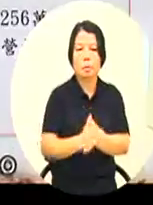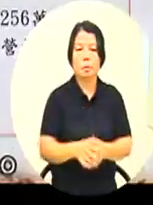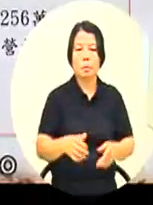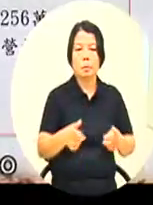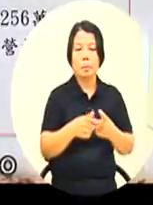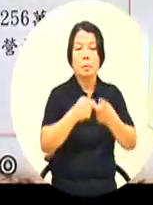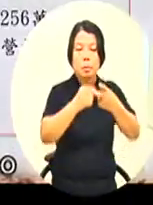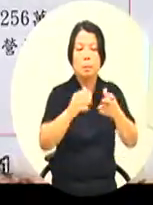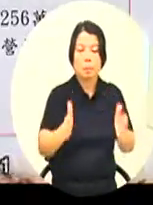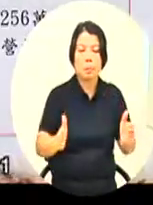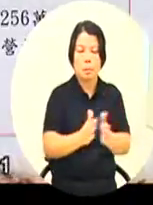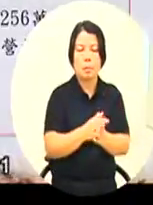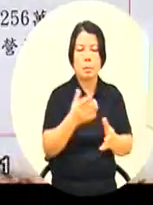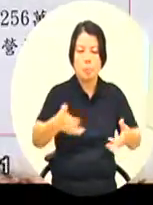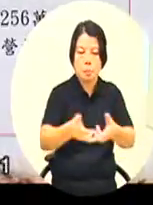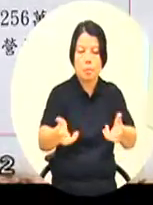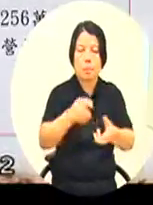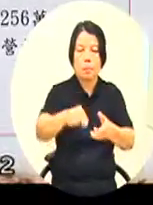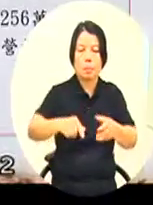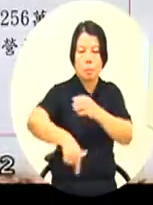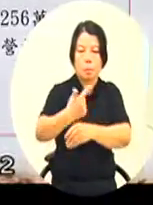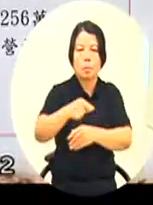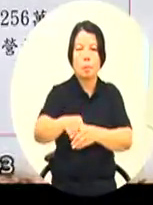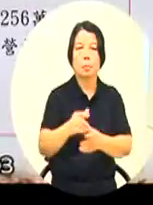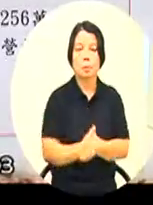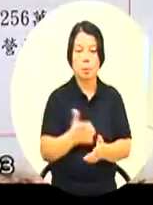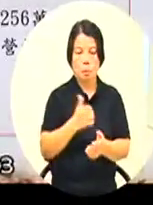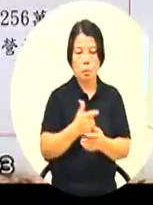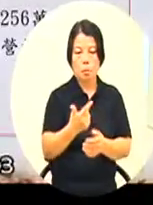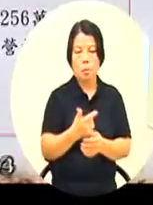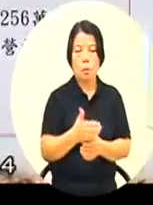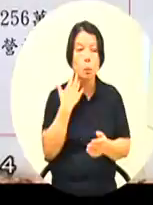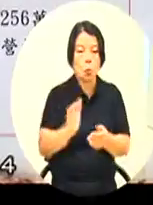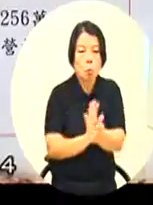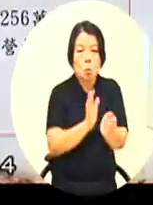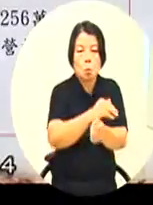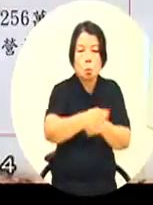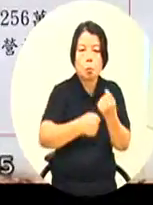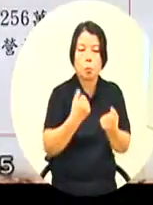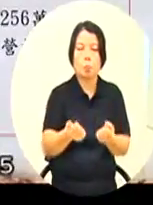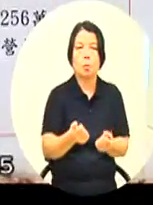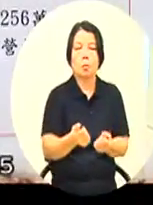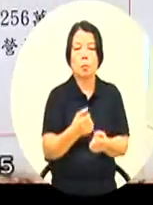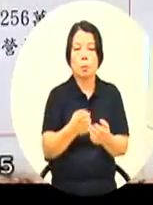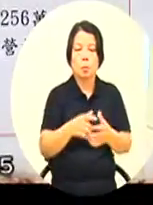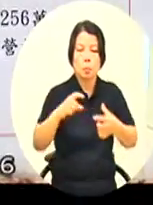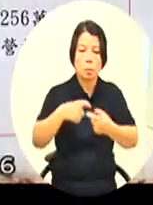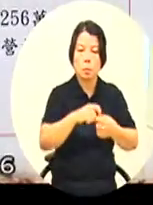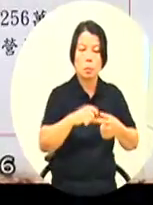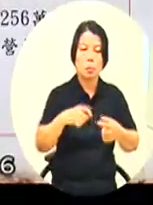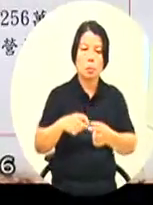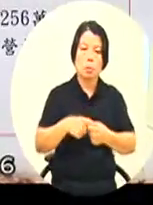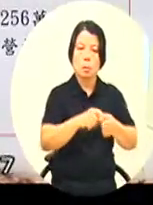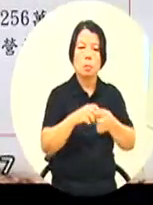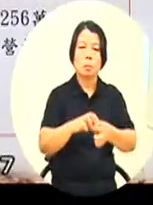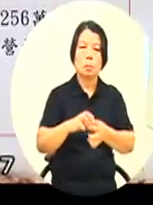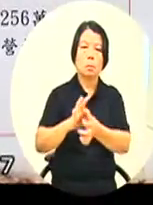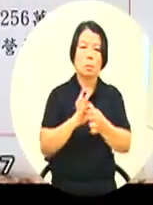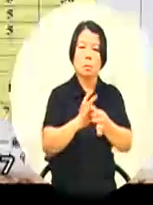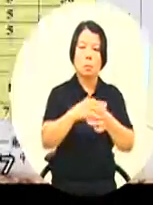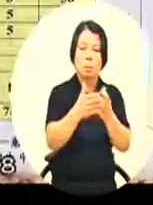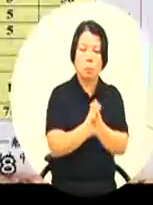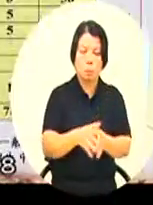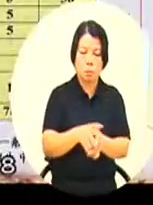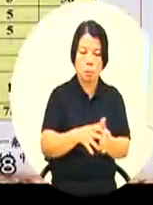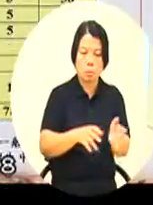的工程盖起来的这个，如果说真的没有办法再推动的话，也有相关的一个程序再继续